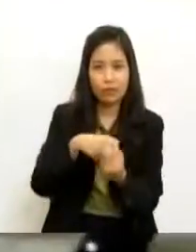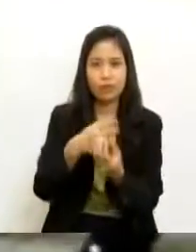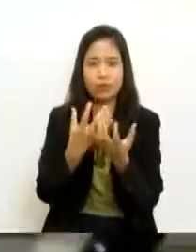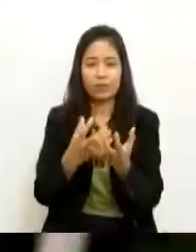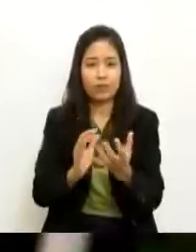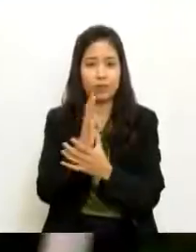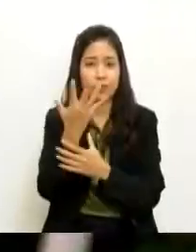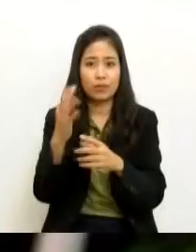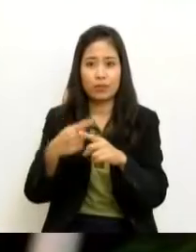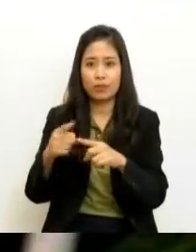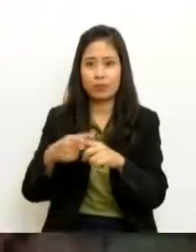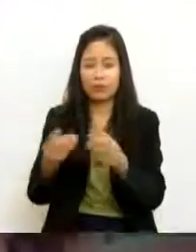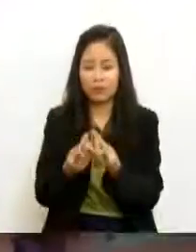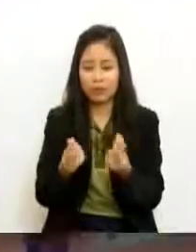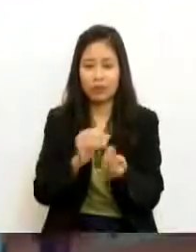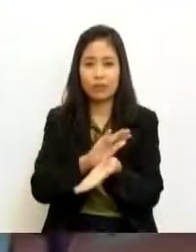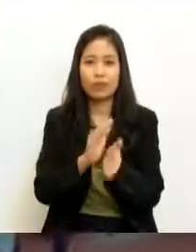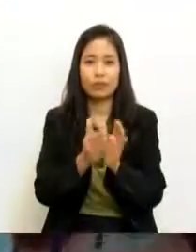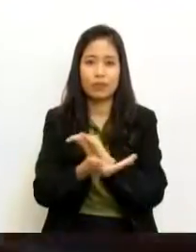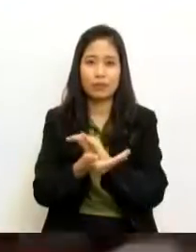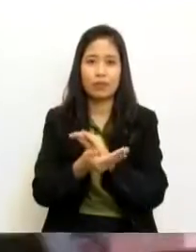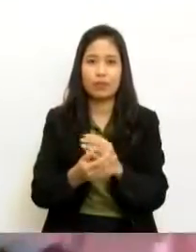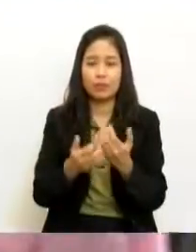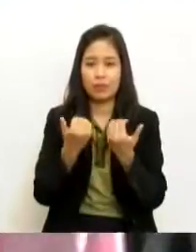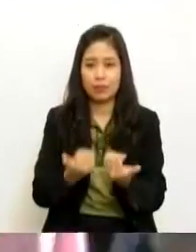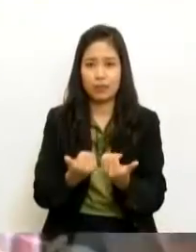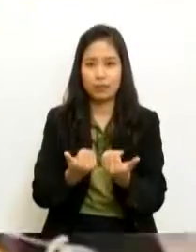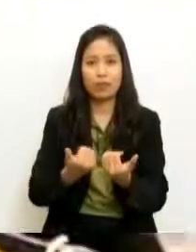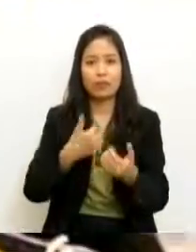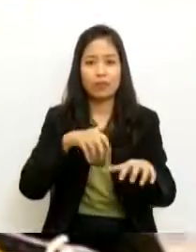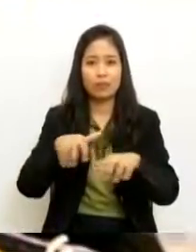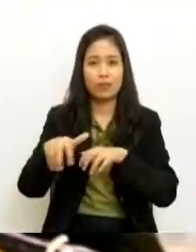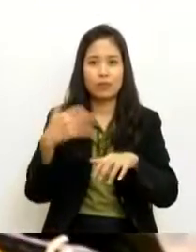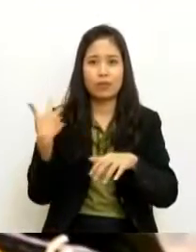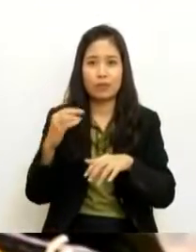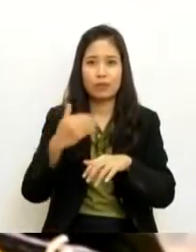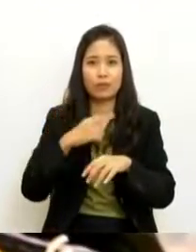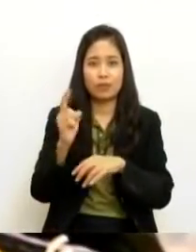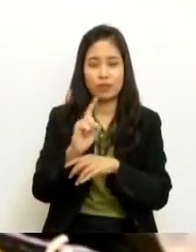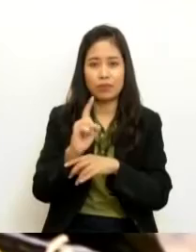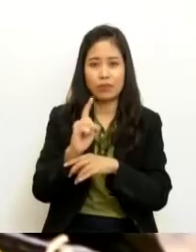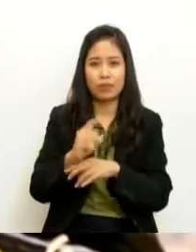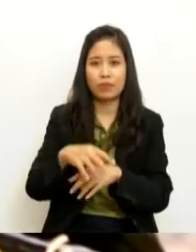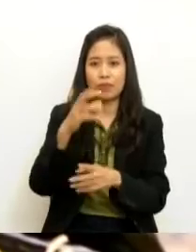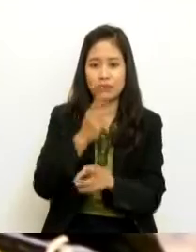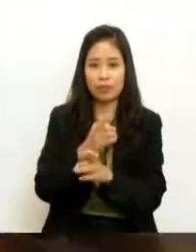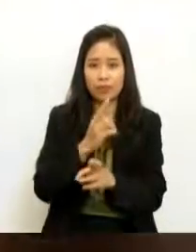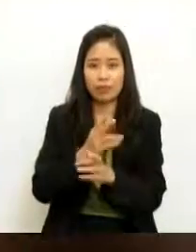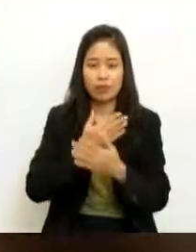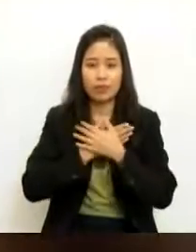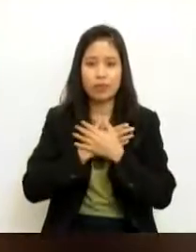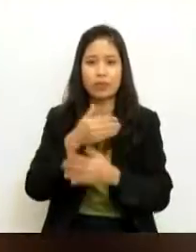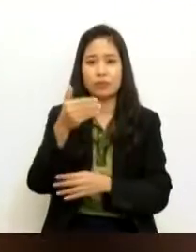ณ์และการปรับปรุงดินภายใต้หัวข้อ3รักคือรักชาติรักศาสตร์รักกษัต